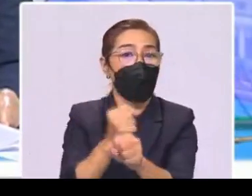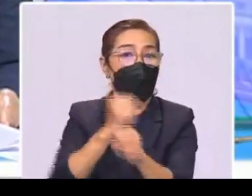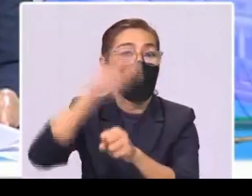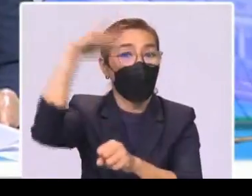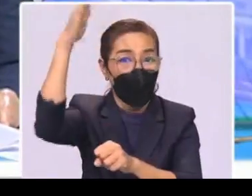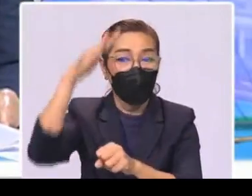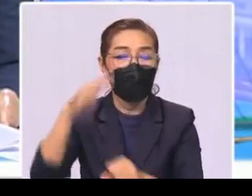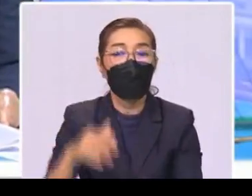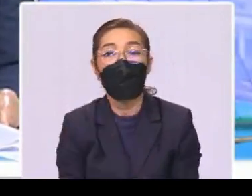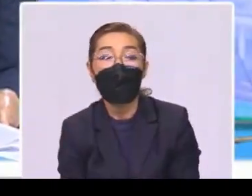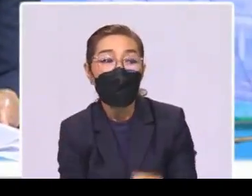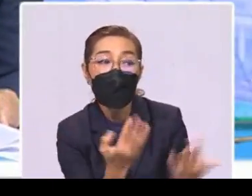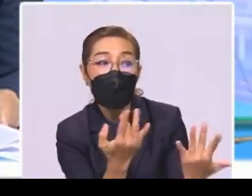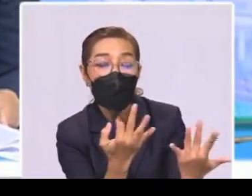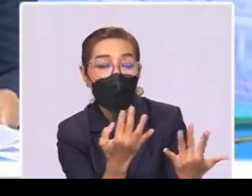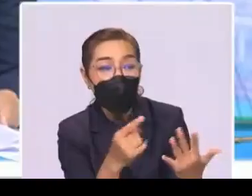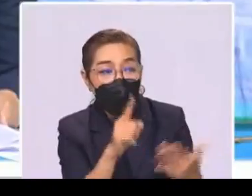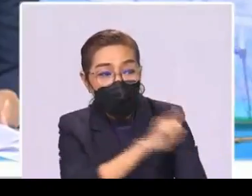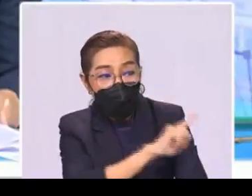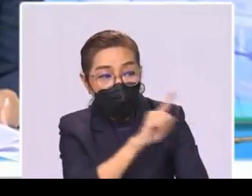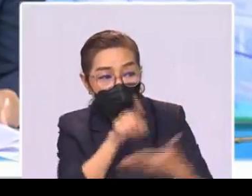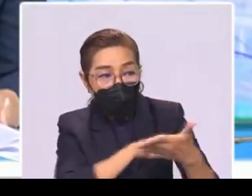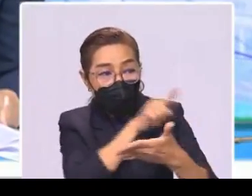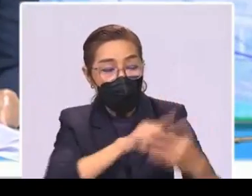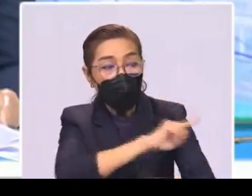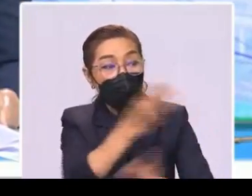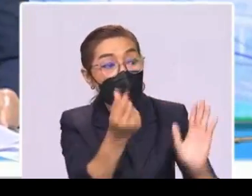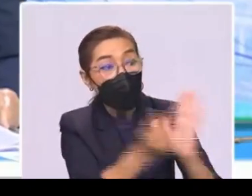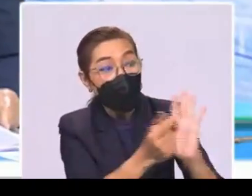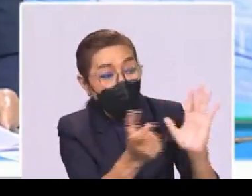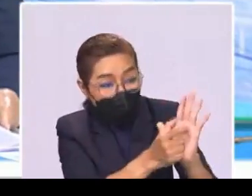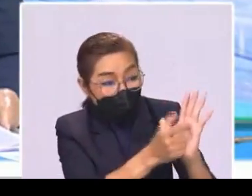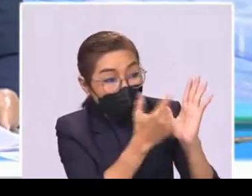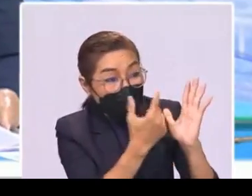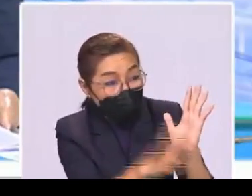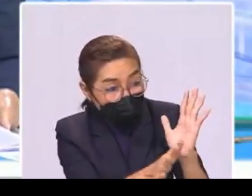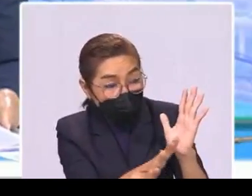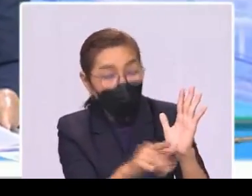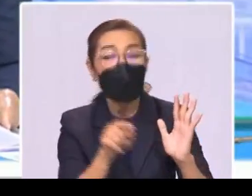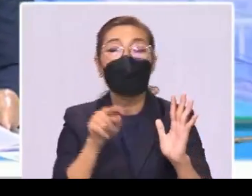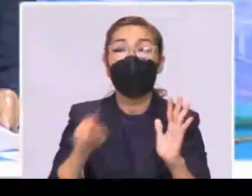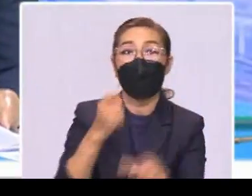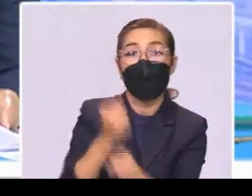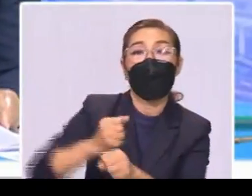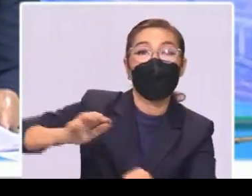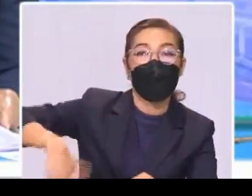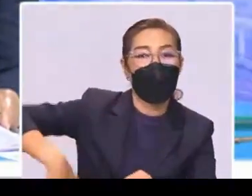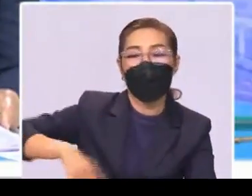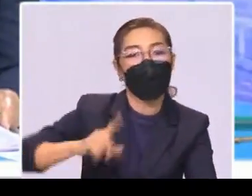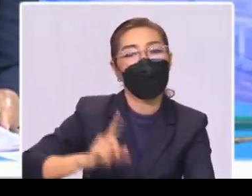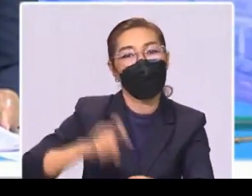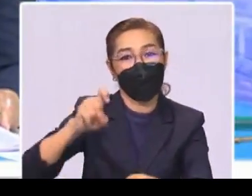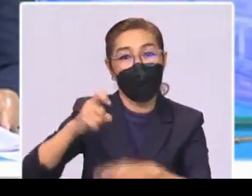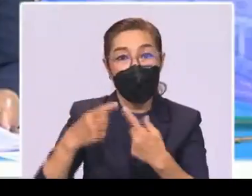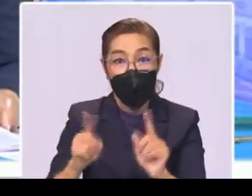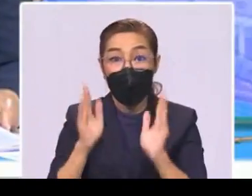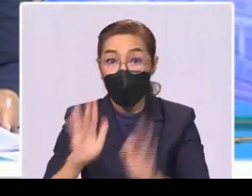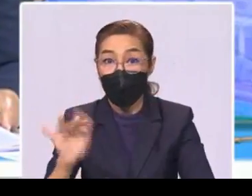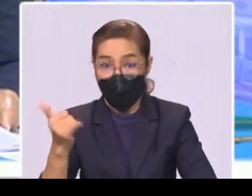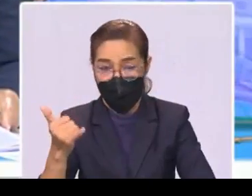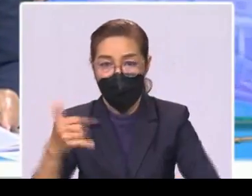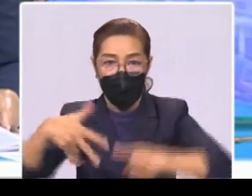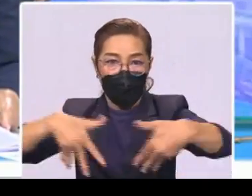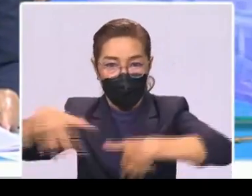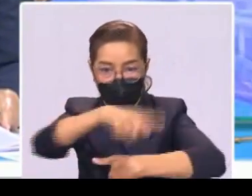ตั้งเสร็จแล้วค่อยค่อยลงพื้นที่มันไม่ทันนะเออจริงค่ะบางคนเนี่ยเไปฝังตัวอยู่ในชุมชนอยู่ในพื้นที่เนี่ยโอมานาน 2ปี